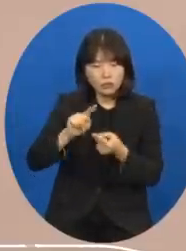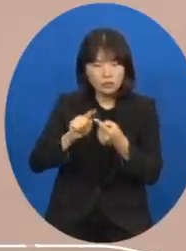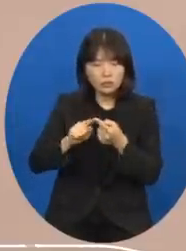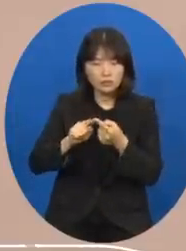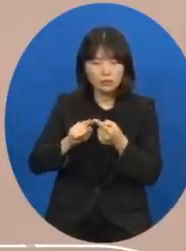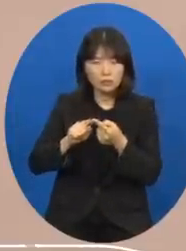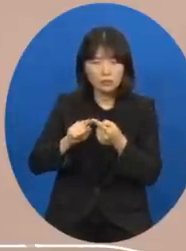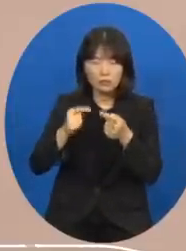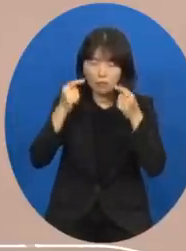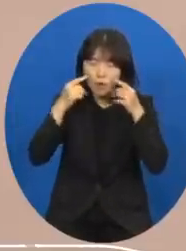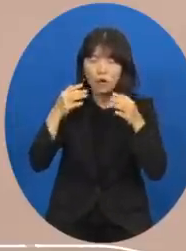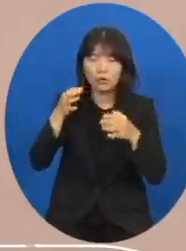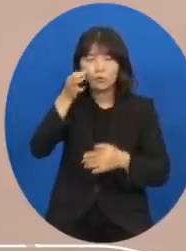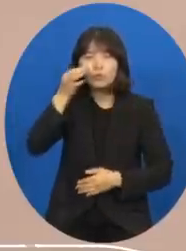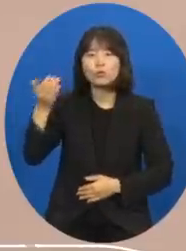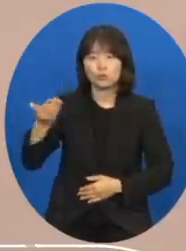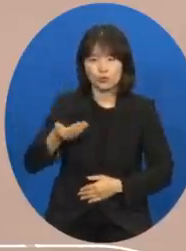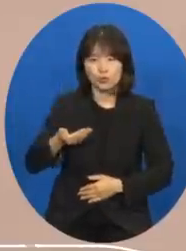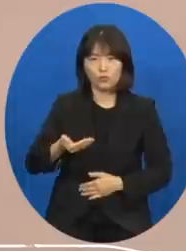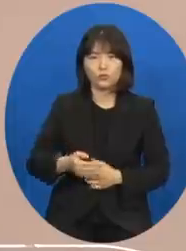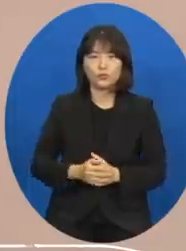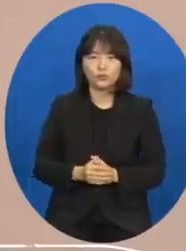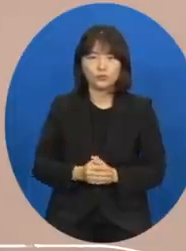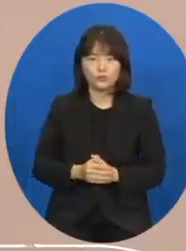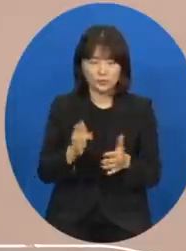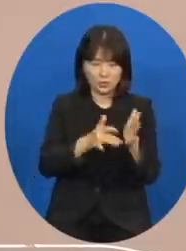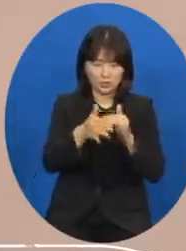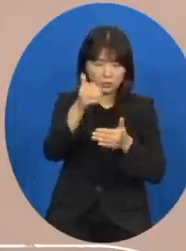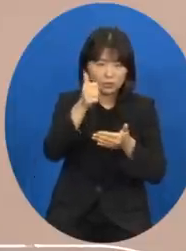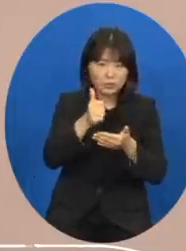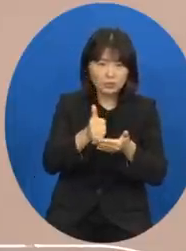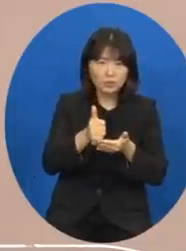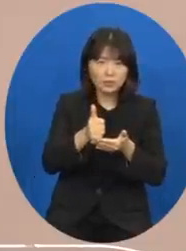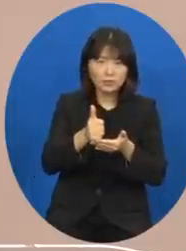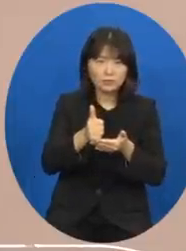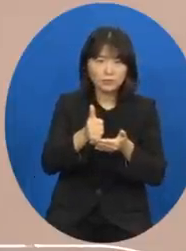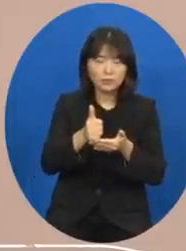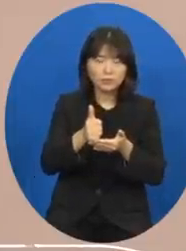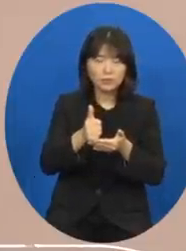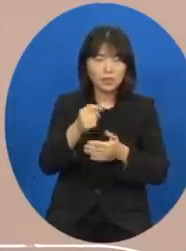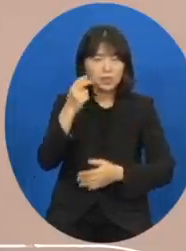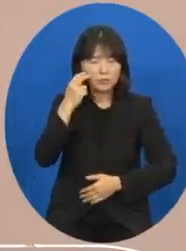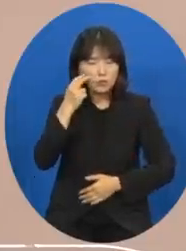정확하게 우리에게 보여주고 있습니다. 예수님께서 굳이